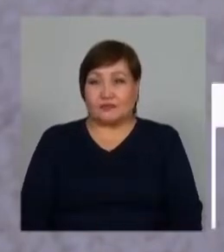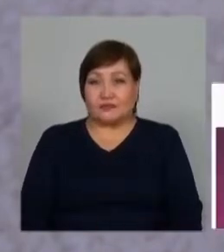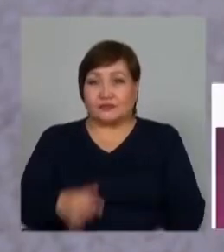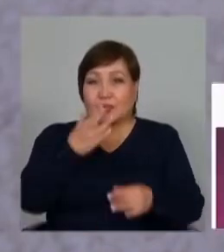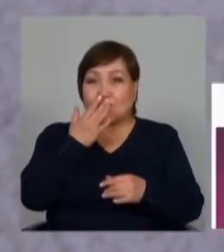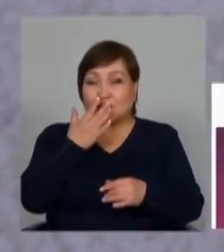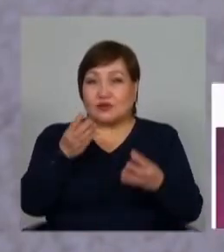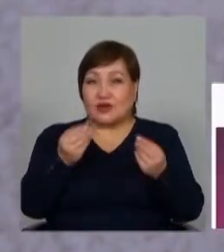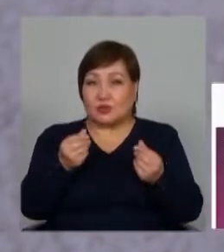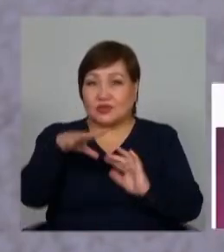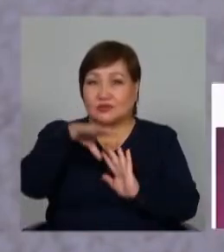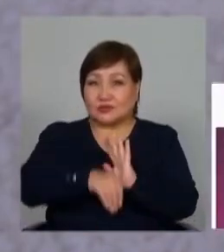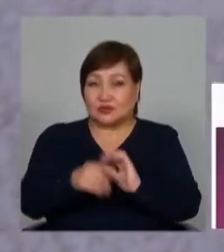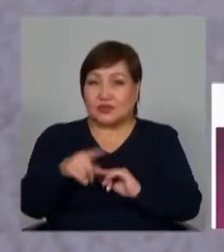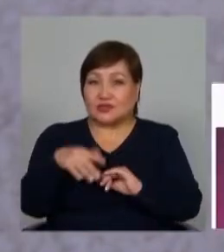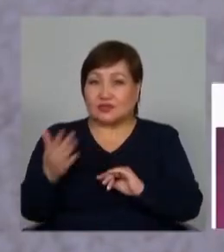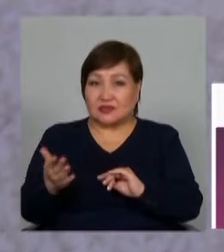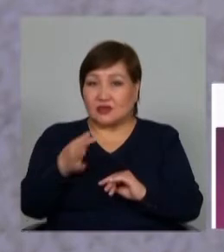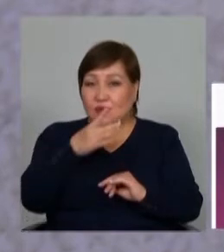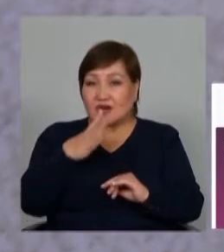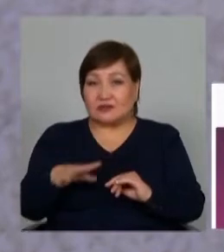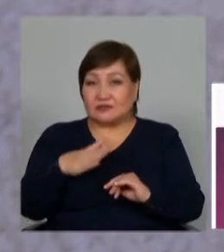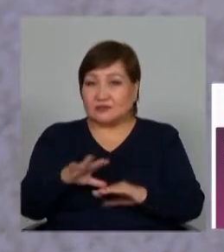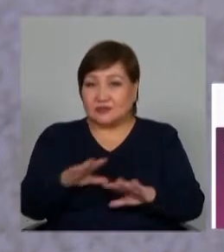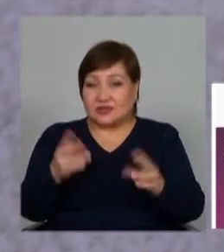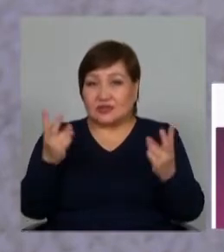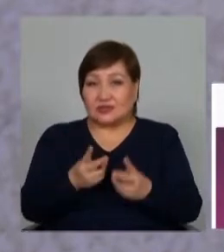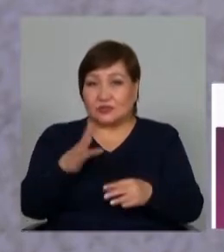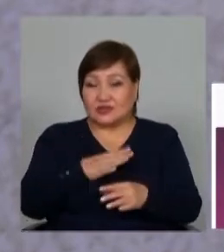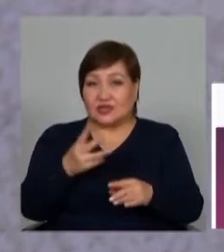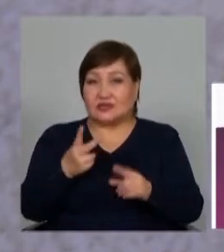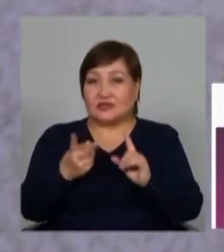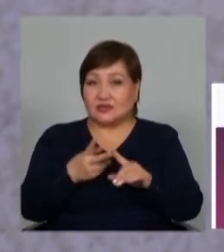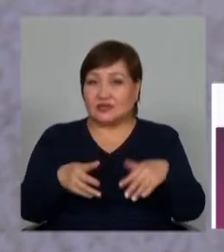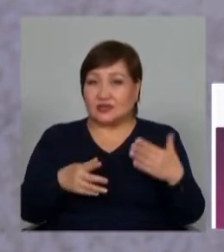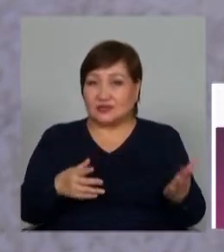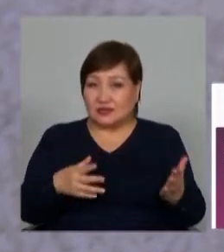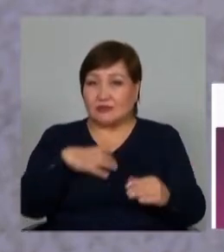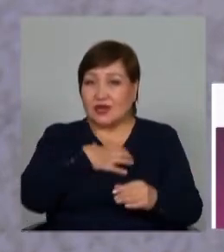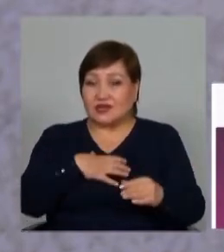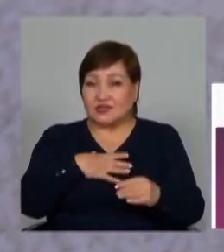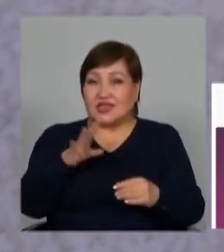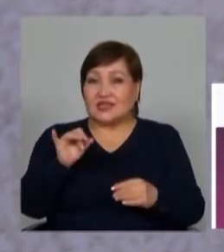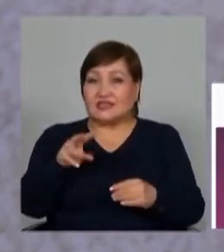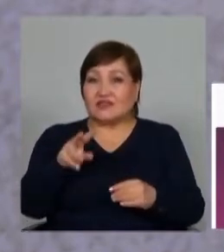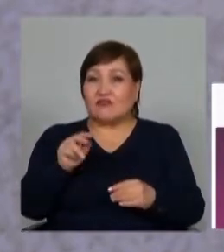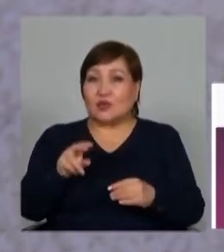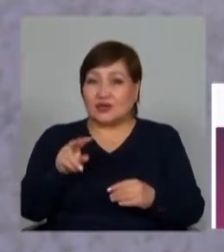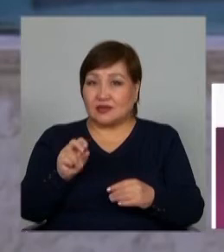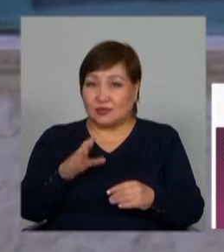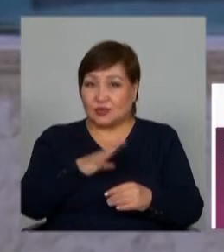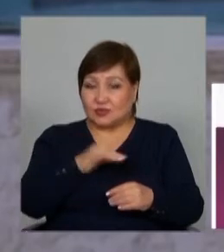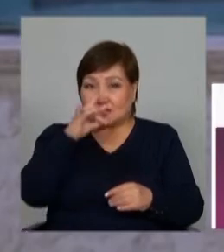Ұлттық валютаны енгізу бір жағынан уақыт күттірмейтін қажеттілік болса, екінші жағынан маңызды символикалық қадам болды. Сол қазақстандық теңгені